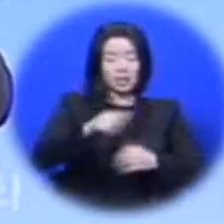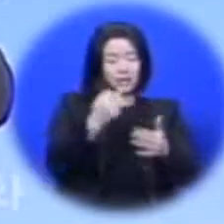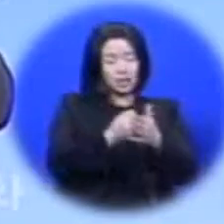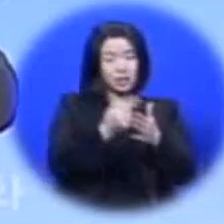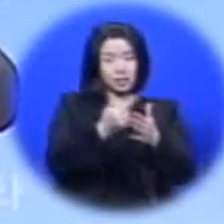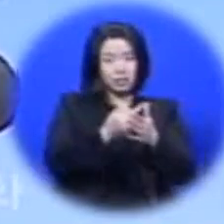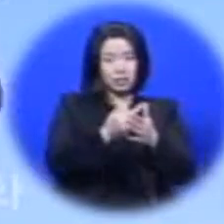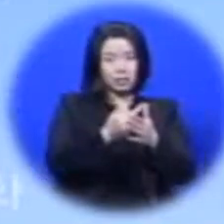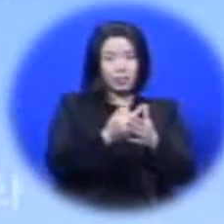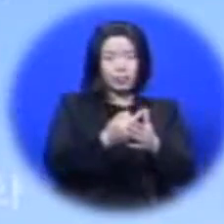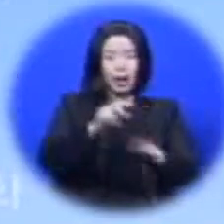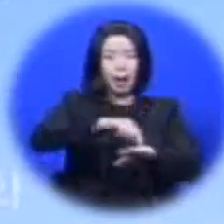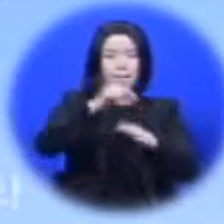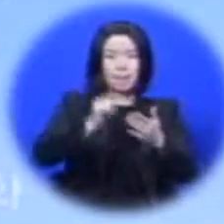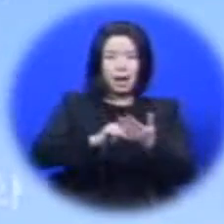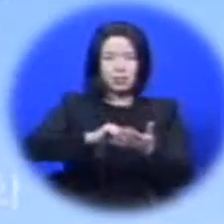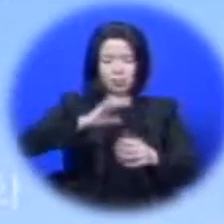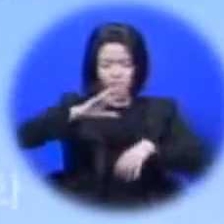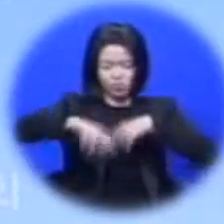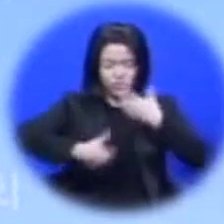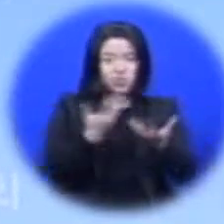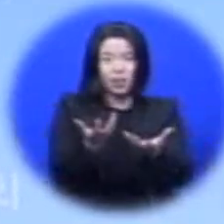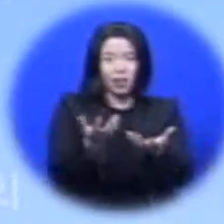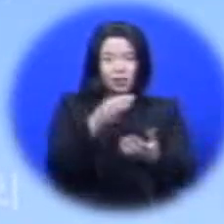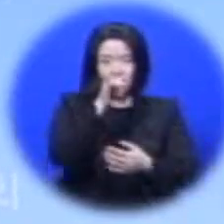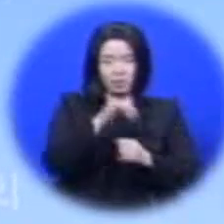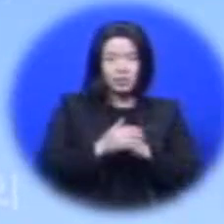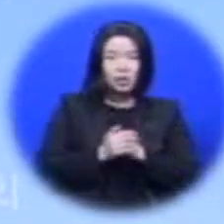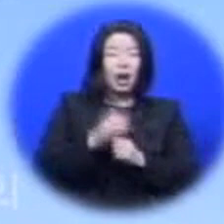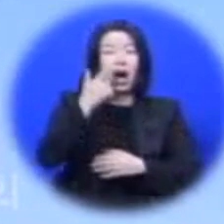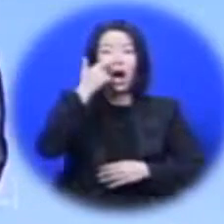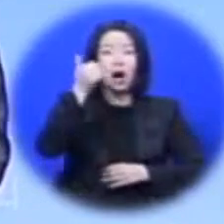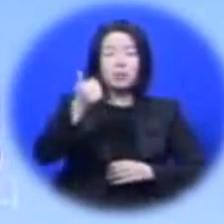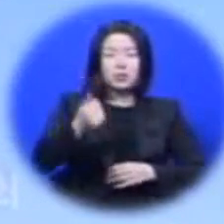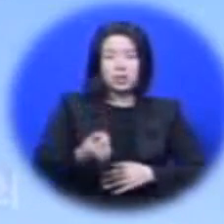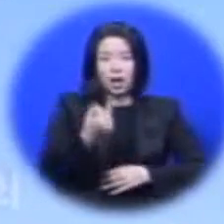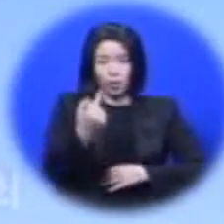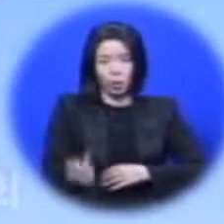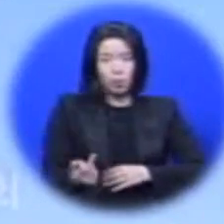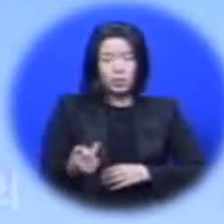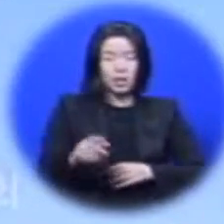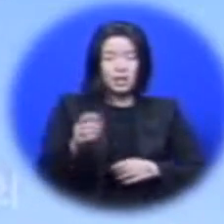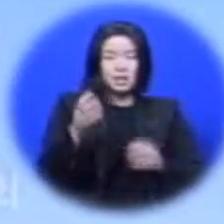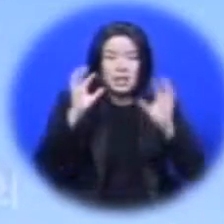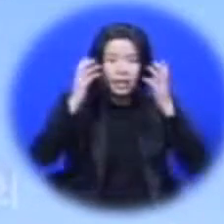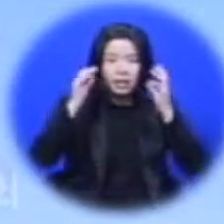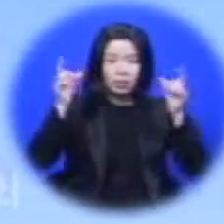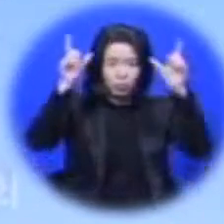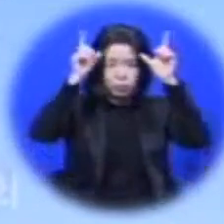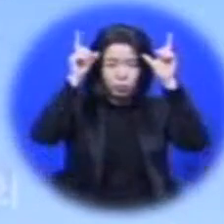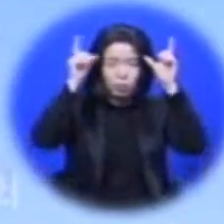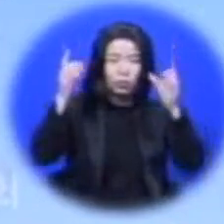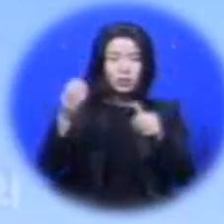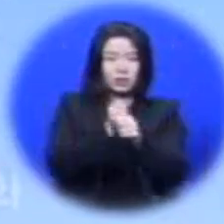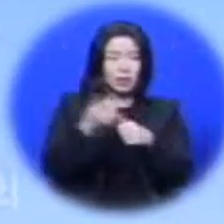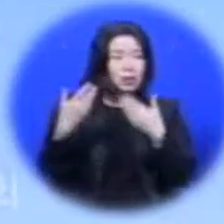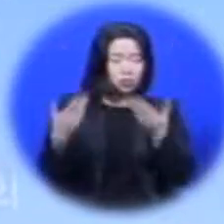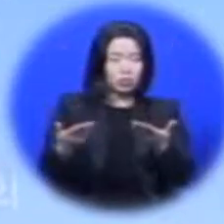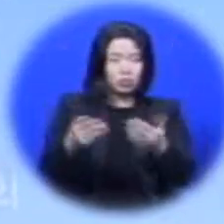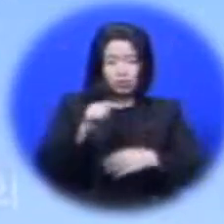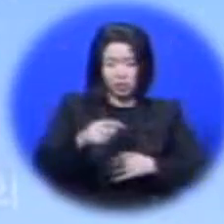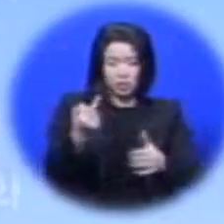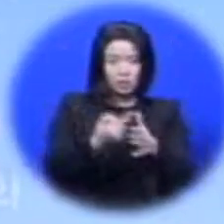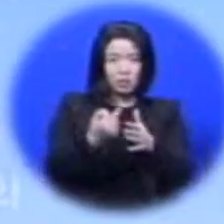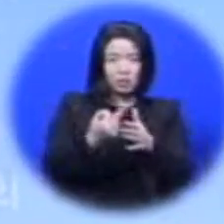그냥 마음이 뒤집어진 거예요. 아버지가 동생 송아지 잡아준 거 이 큰아들이